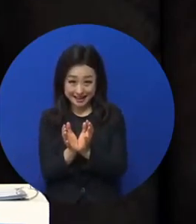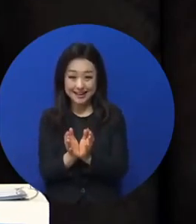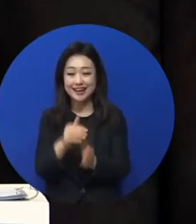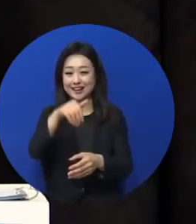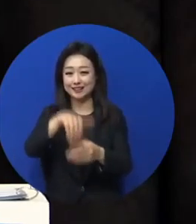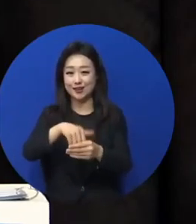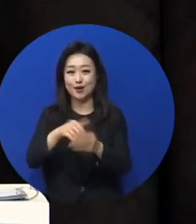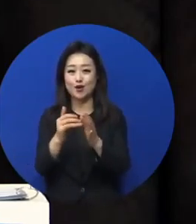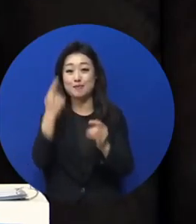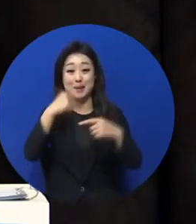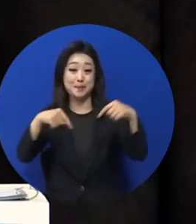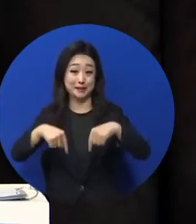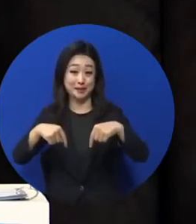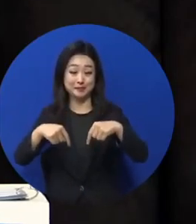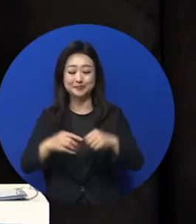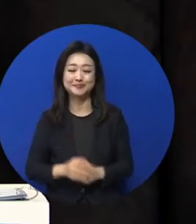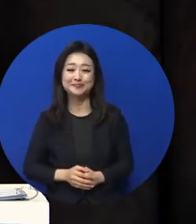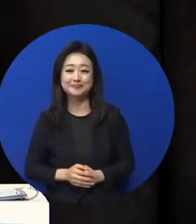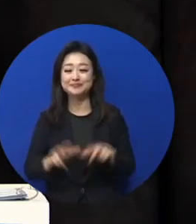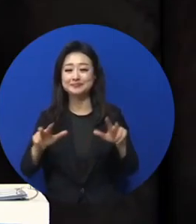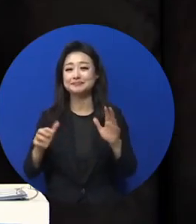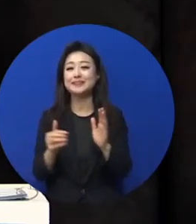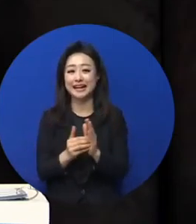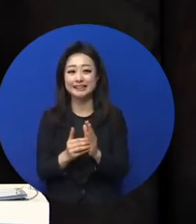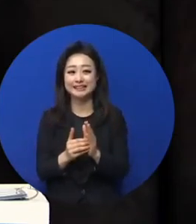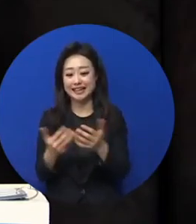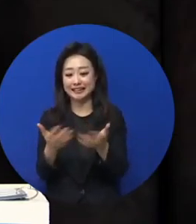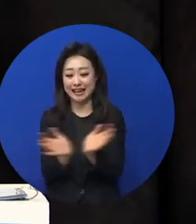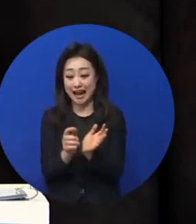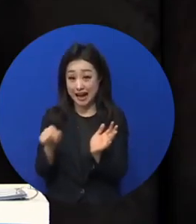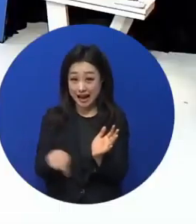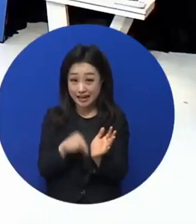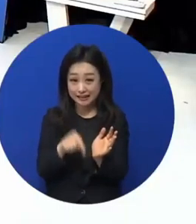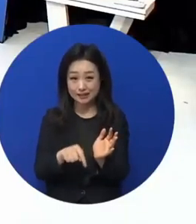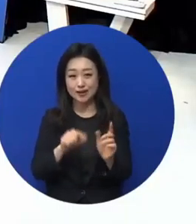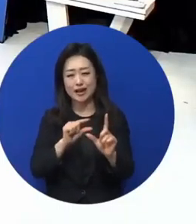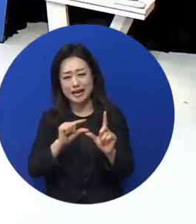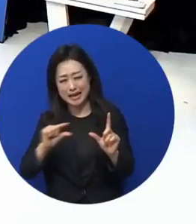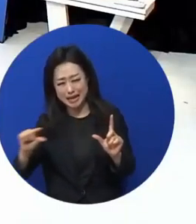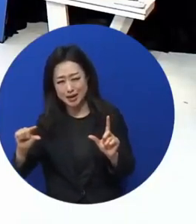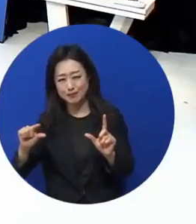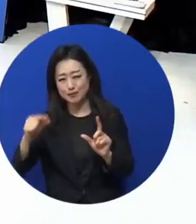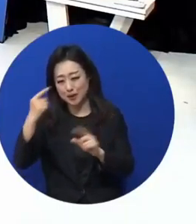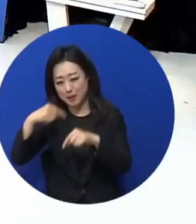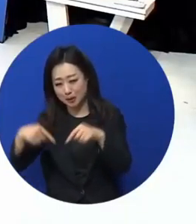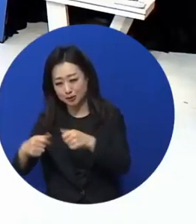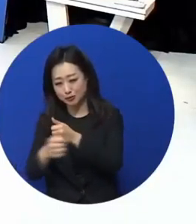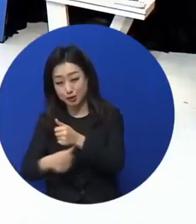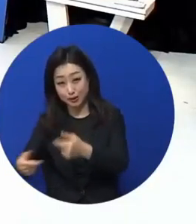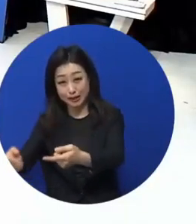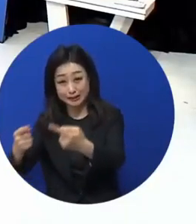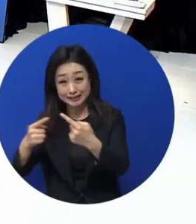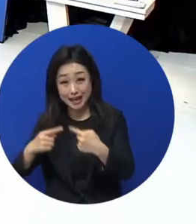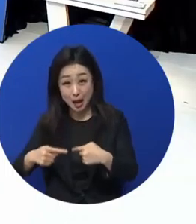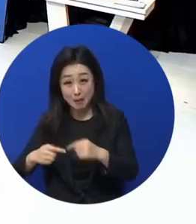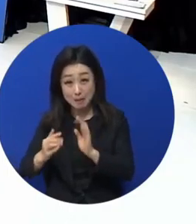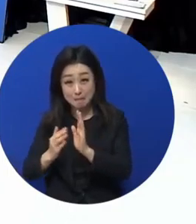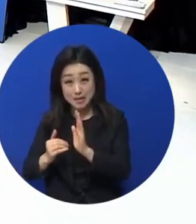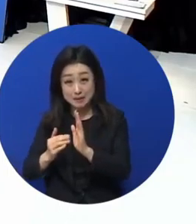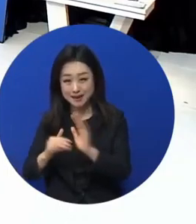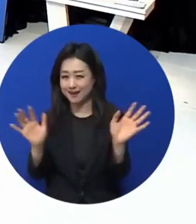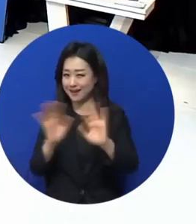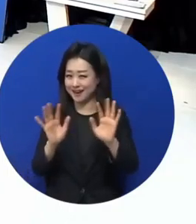면접인데요. 그동안 정당에서 행해져 왔던 소수의 면접위원만 참여 심사하는 비공개